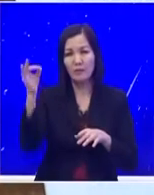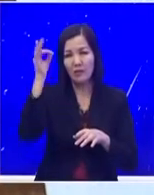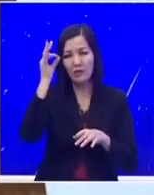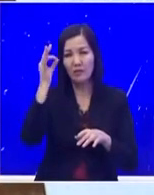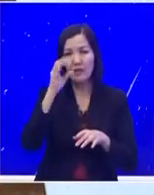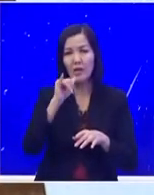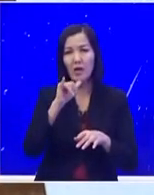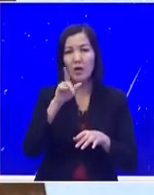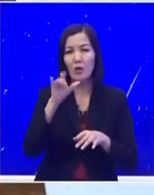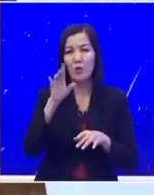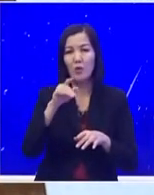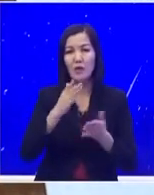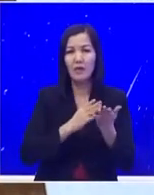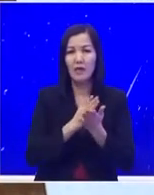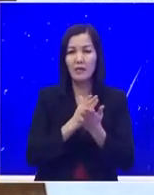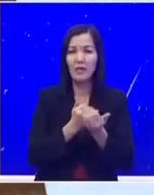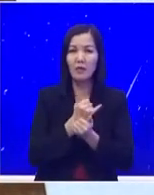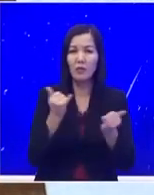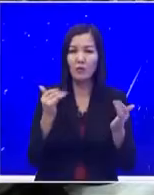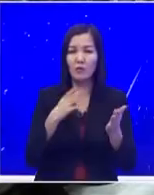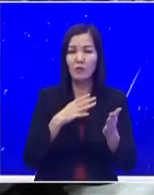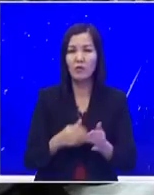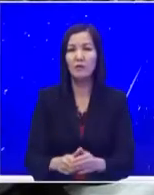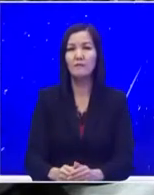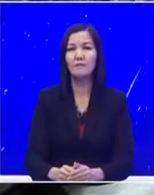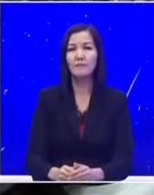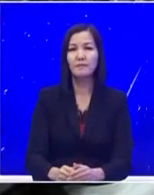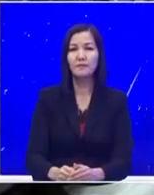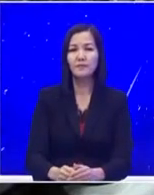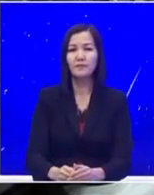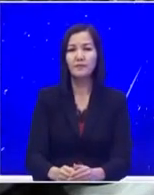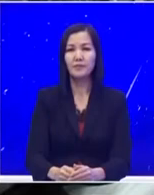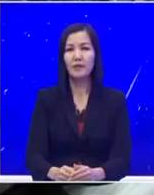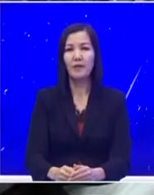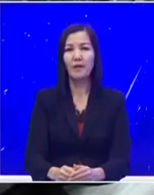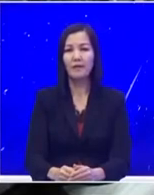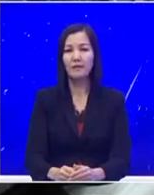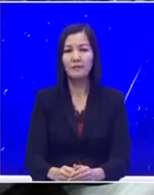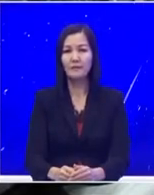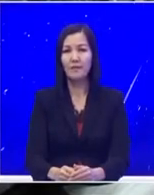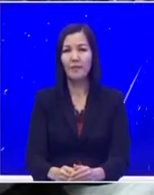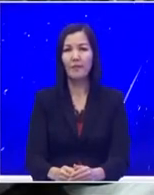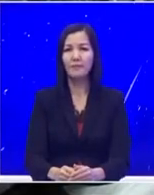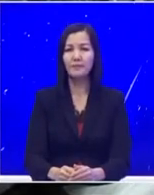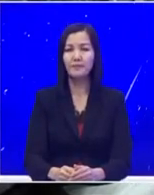соғысы ардагерлеріне де құрмет көрсетті. Меруерт Қыдырбайқызы, Жайық Құрманбаев, Жетісу